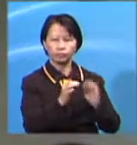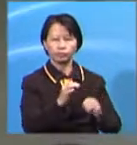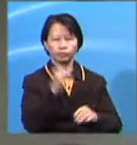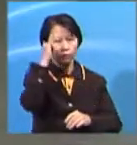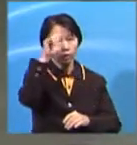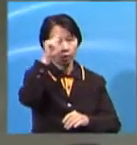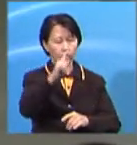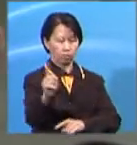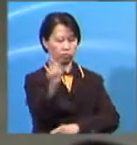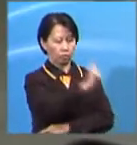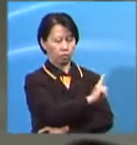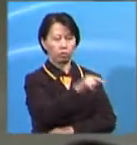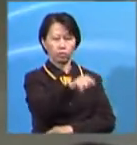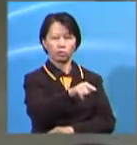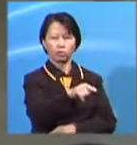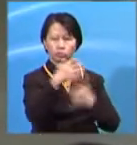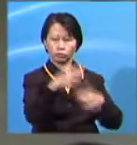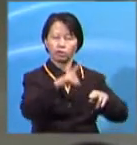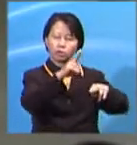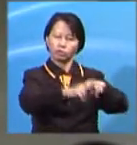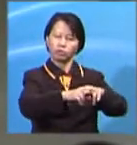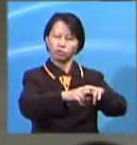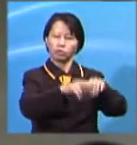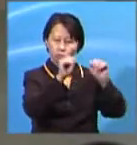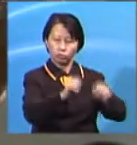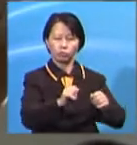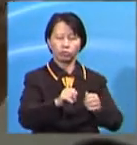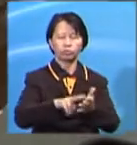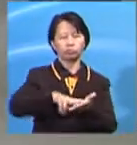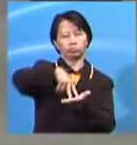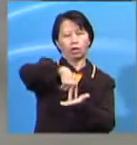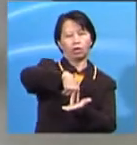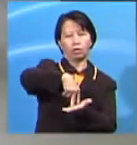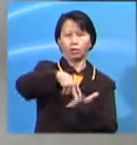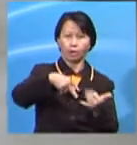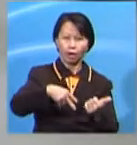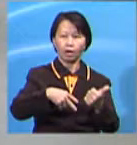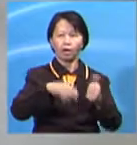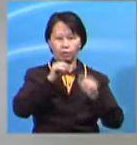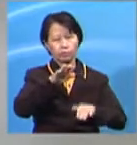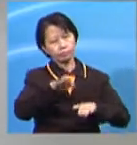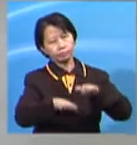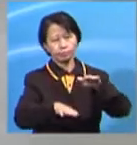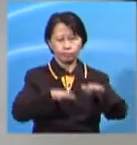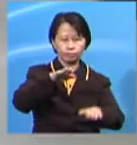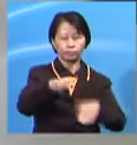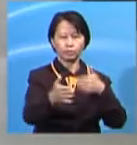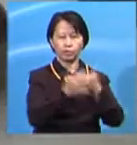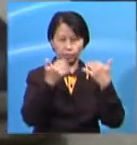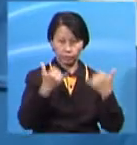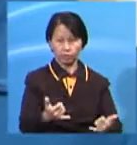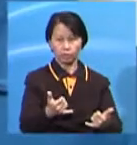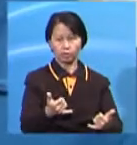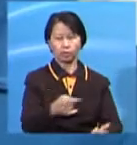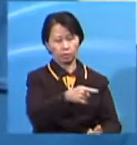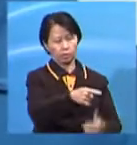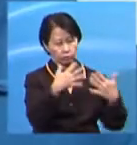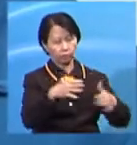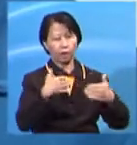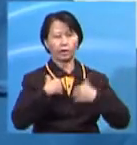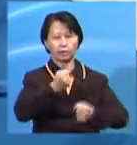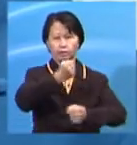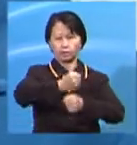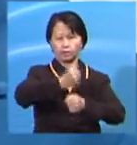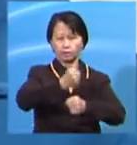dia, daripada dia dah duduk tu, dia boleh bangunlah dan dia boleh berjalan. Sehingga sekarang ni, dia dah ada